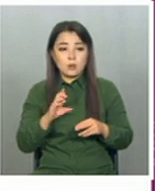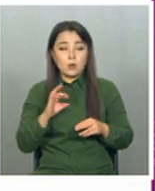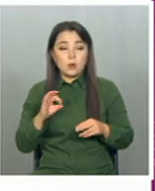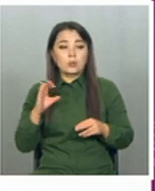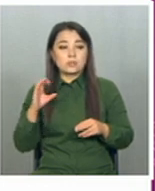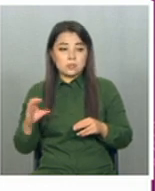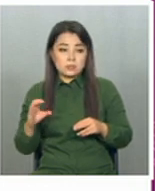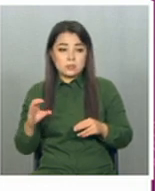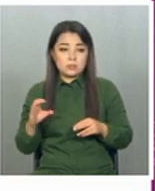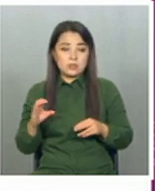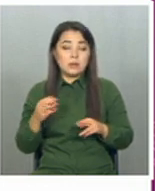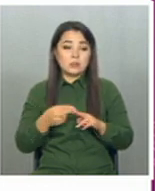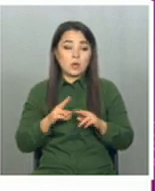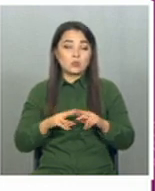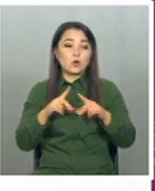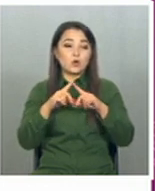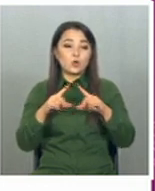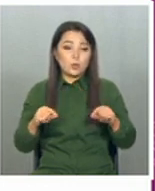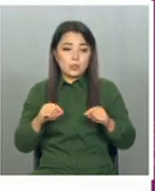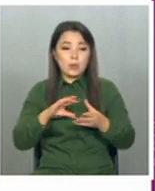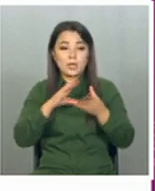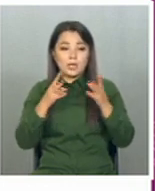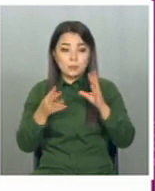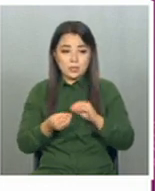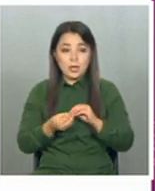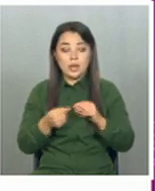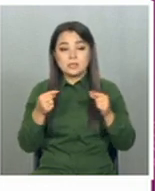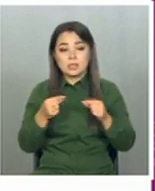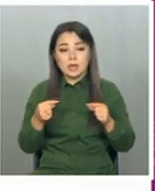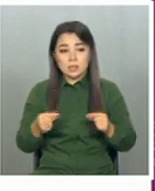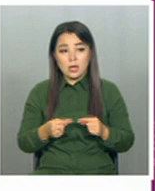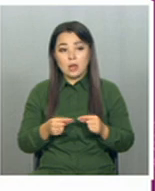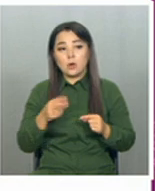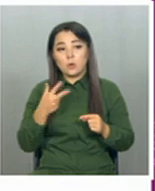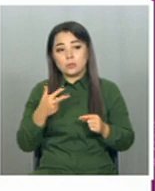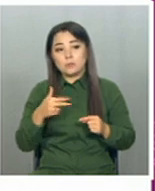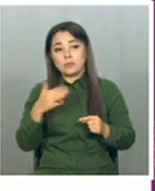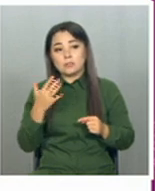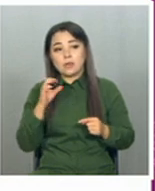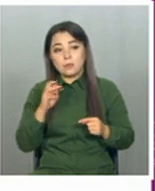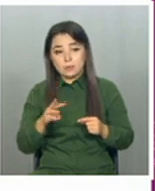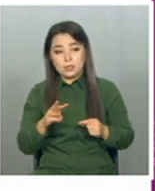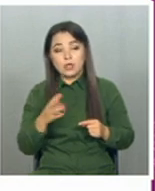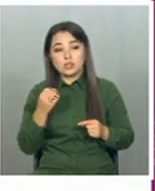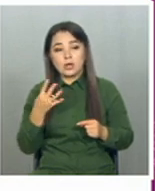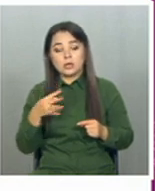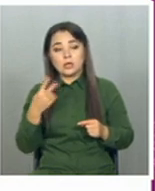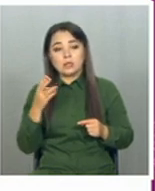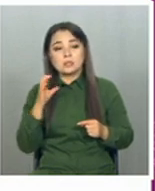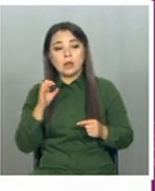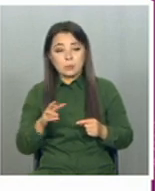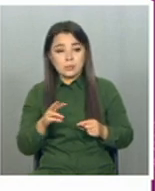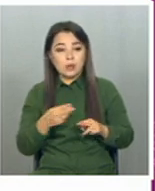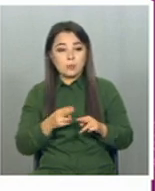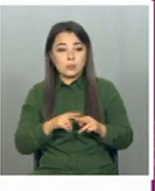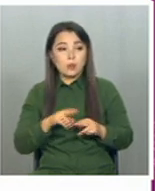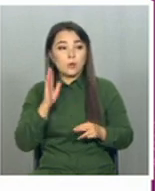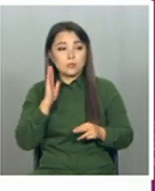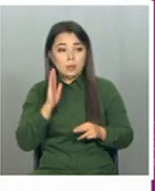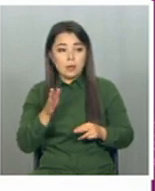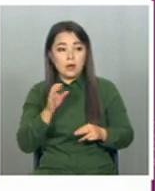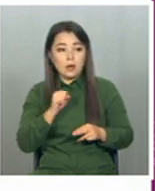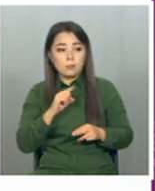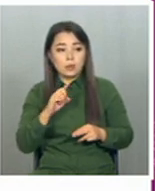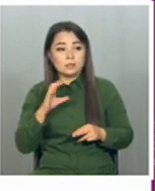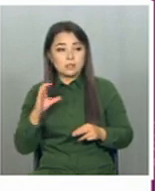BOC үшбұрыштарының периметрлері сәйкесінше 35 сантиметр және 42 сантиметр болса,